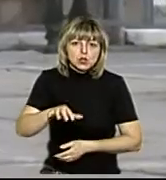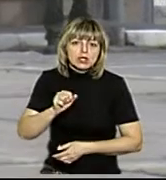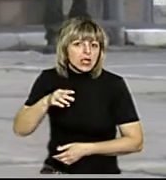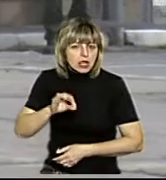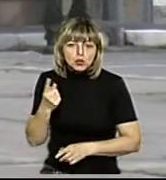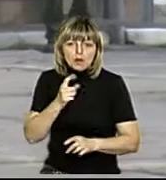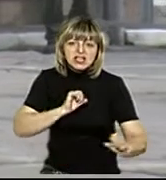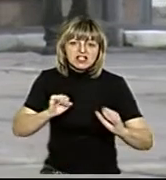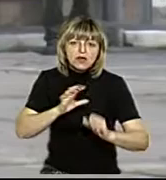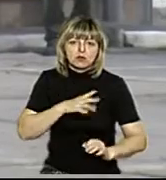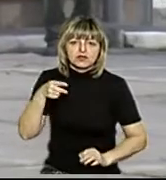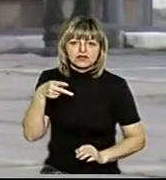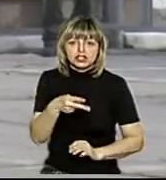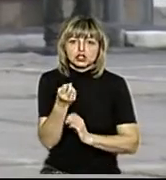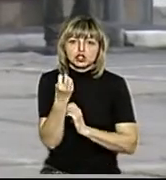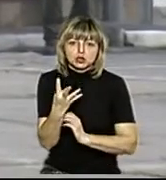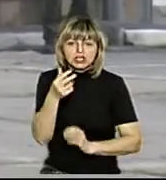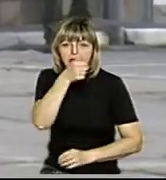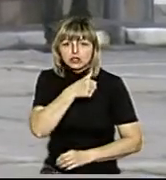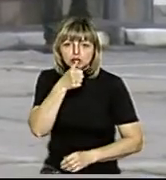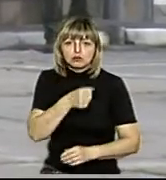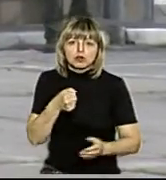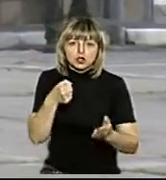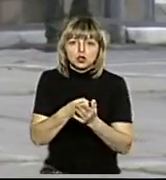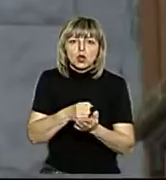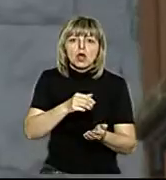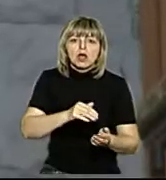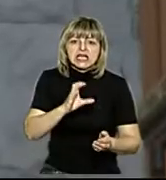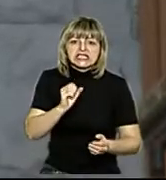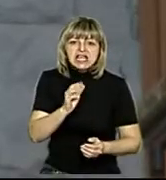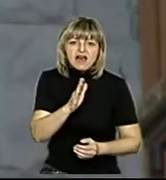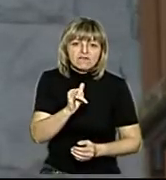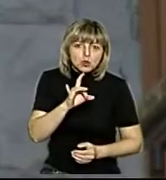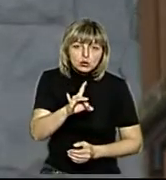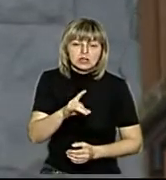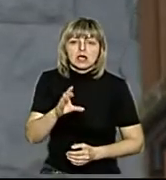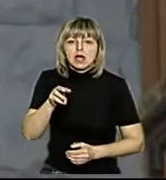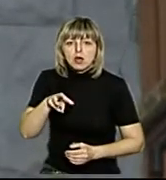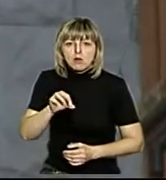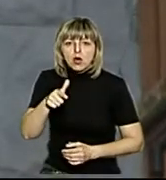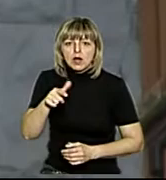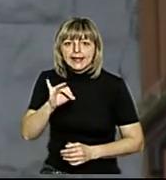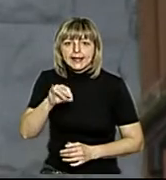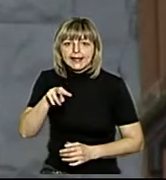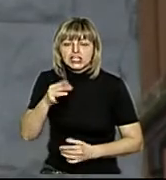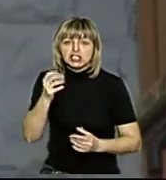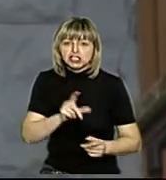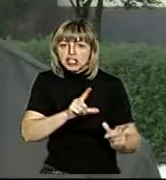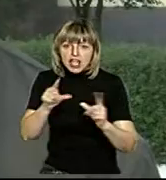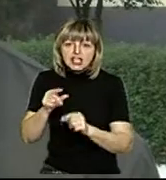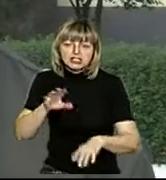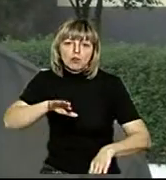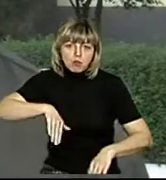Перше відрядження було в 2014 році до Савур-Могили. Відтоді на схід їздив ще 4 рази. Було дуже важко, тому